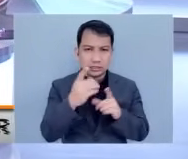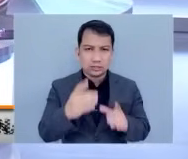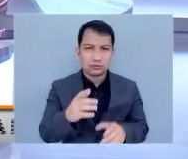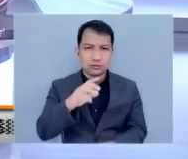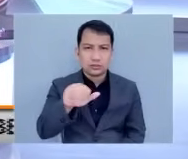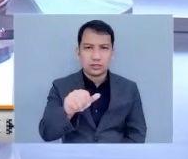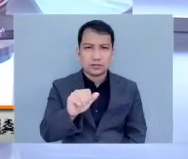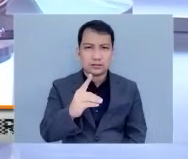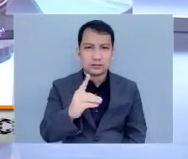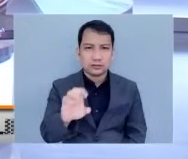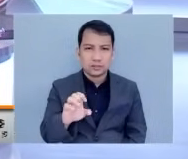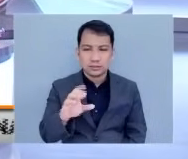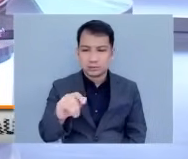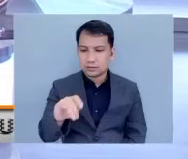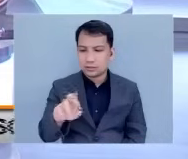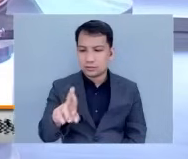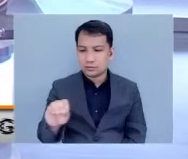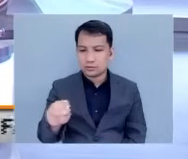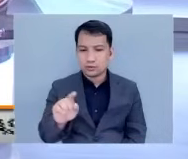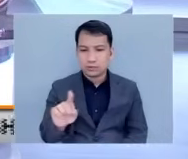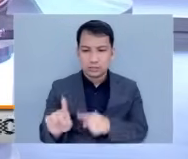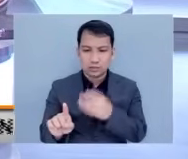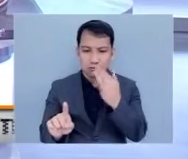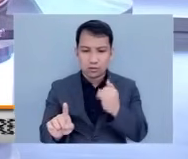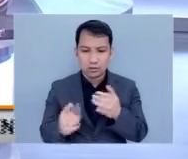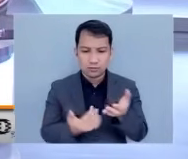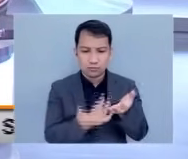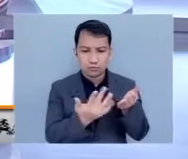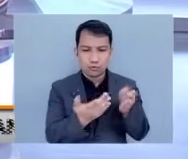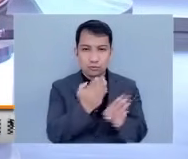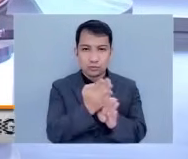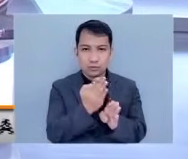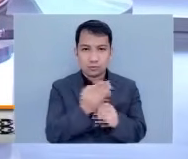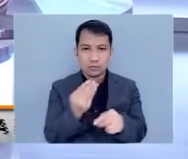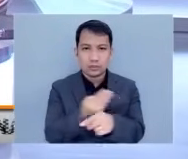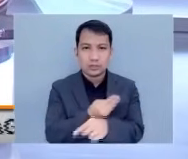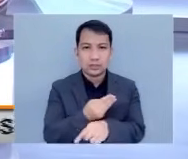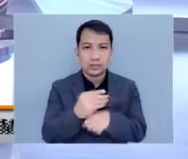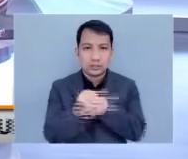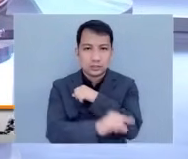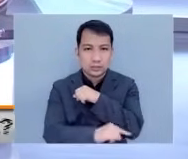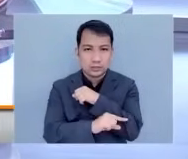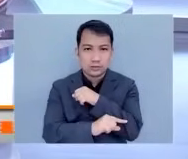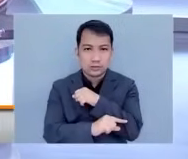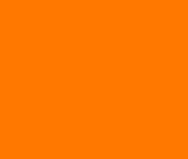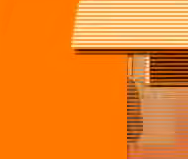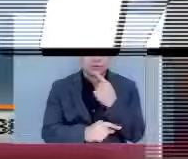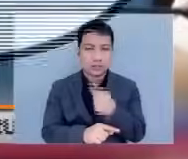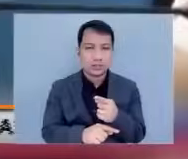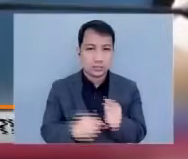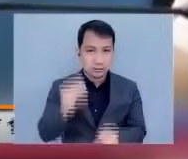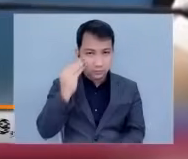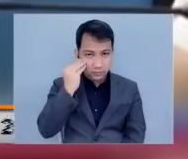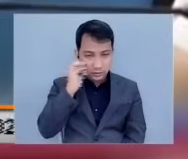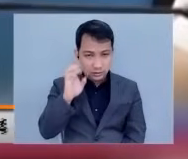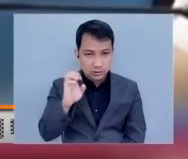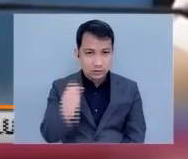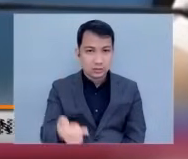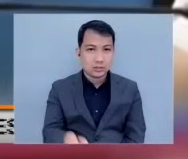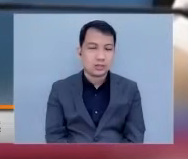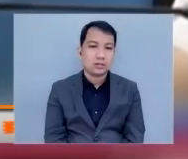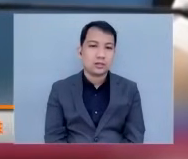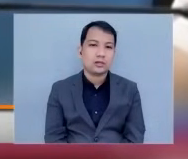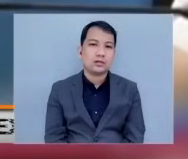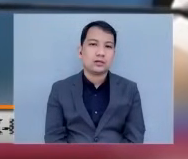nila ng modern jeep sa Quezon Province. Nasa frontline na balitang yan si Marian Enriquez. Illegal arrest